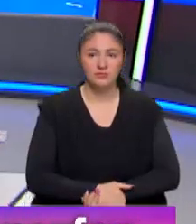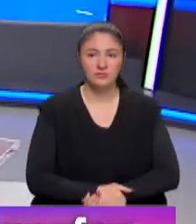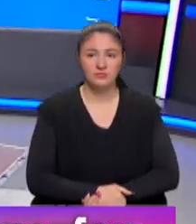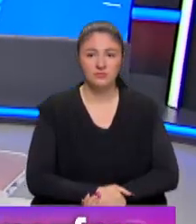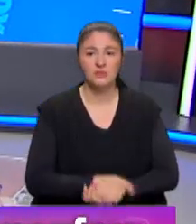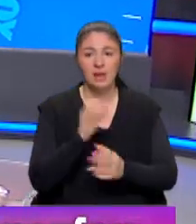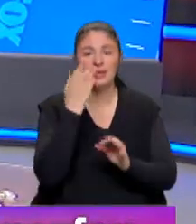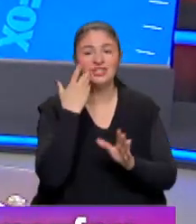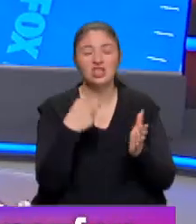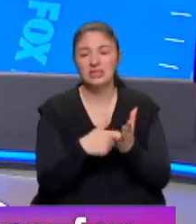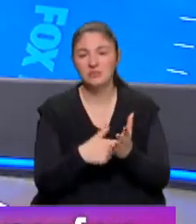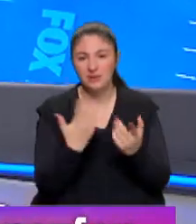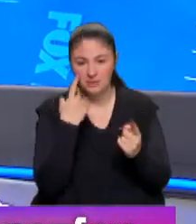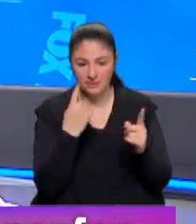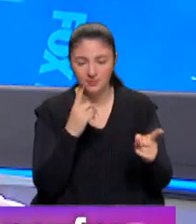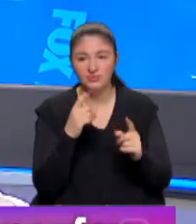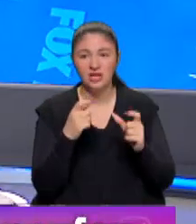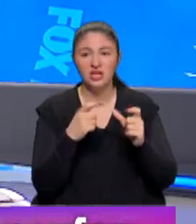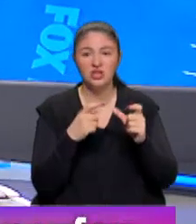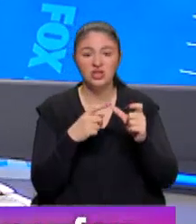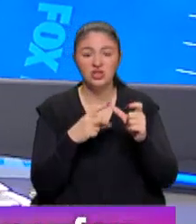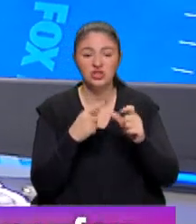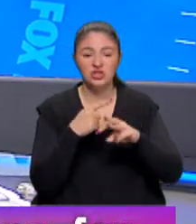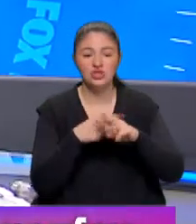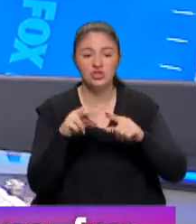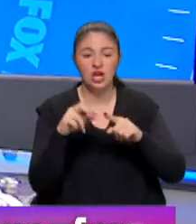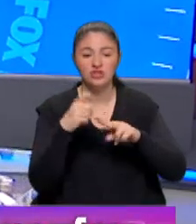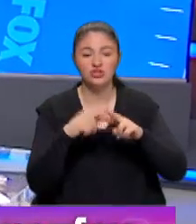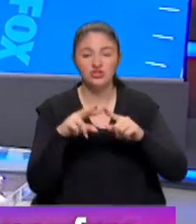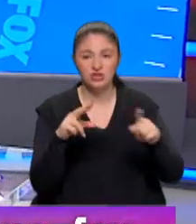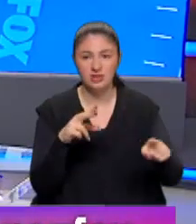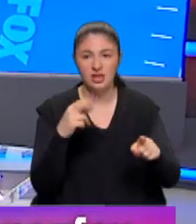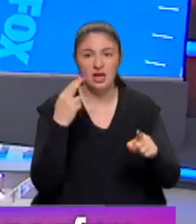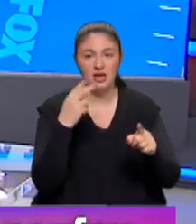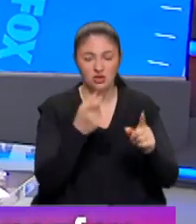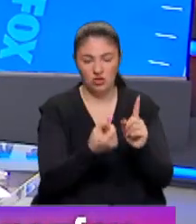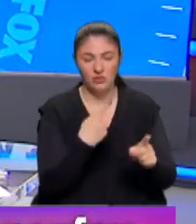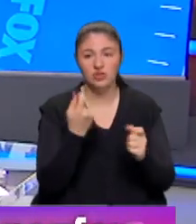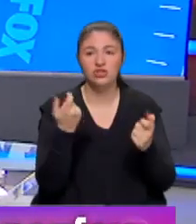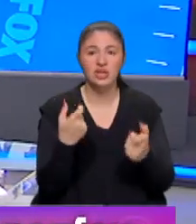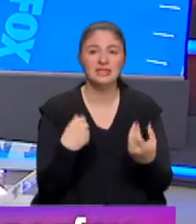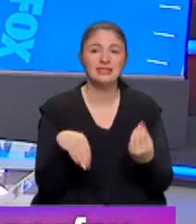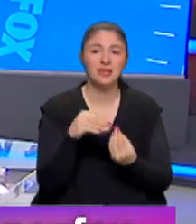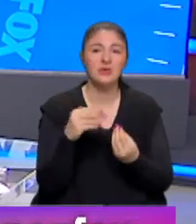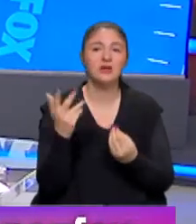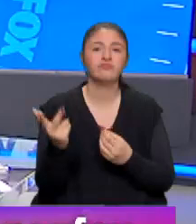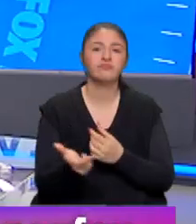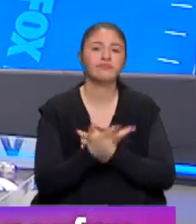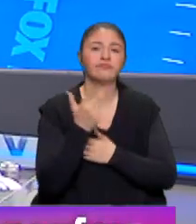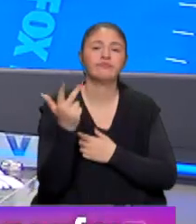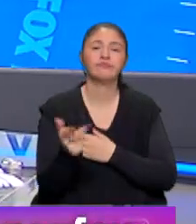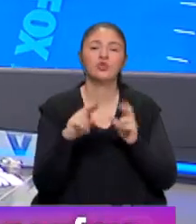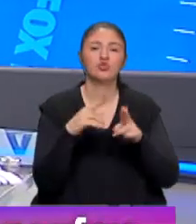Bakayım hemen izleyicimizin ismine. Şencan Kuyucuoğlu Gönen göndermiş. İş yeri zamları almış